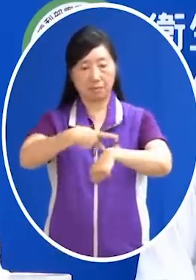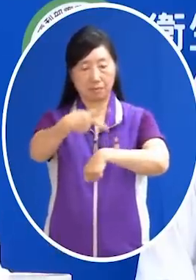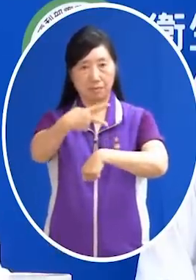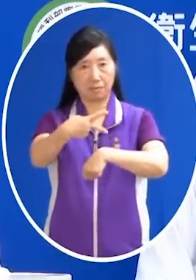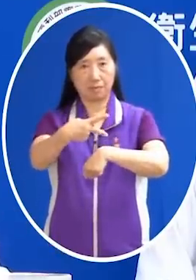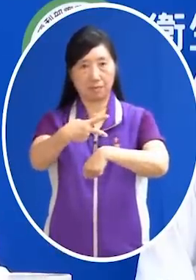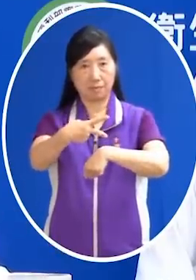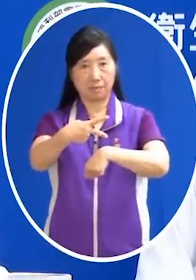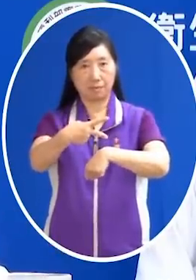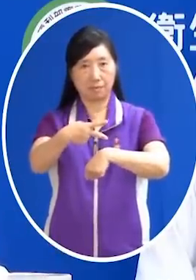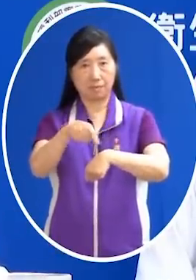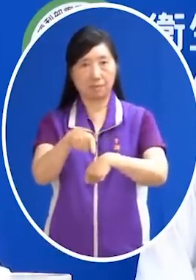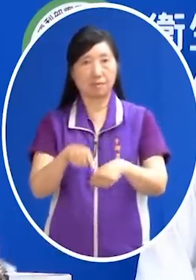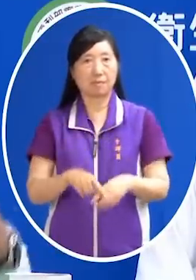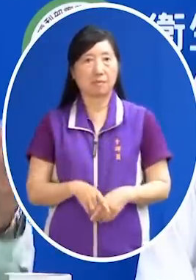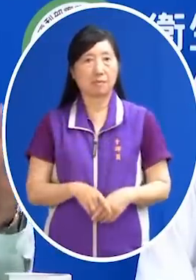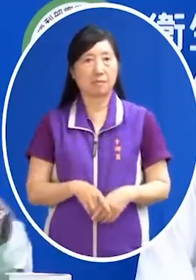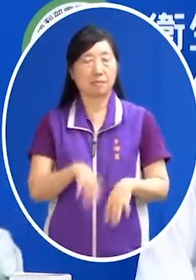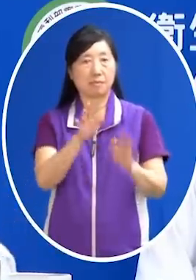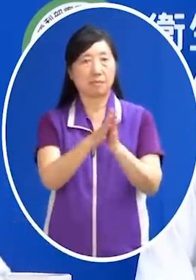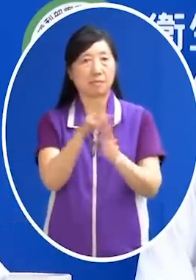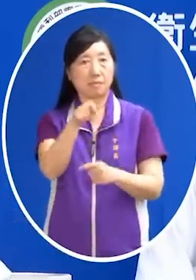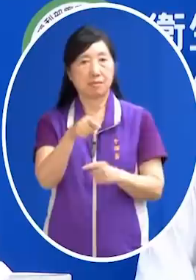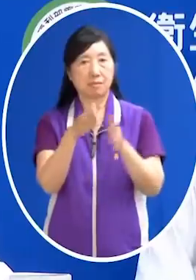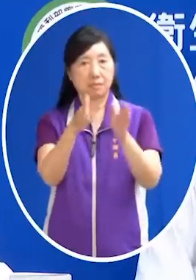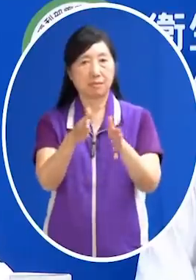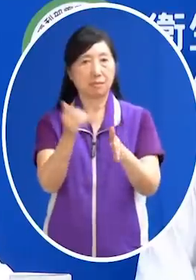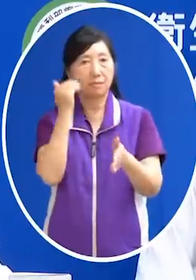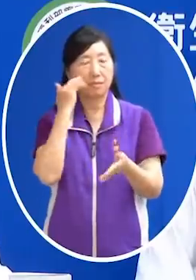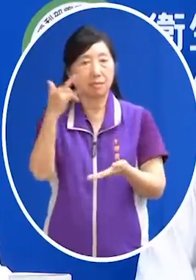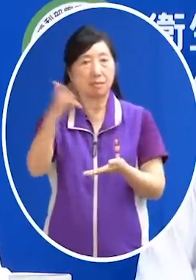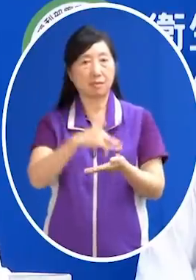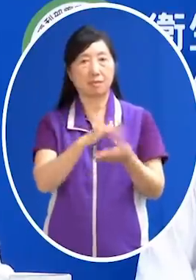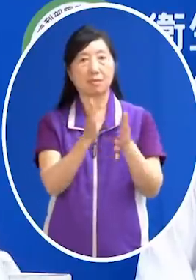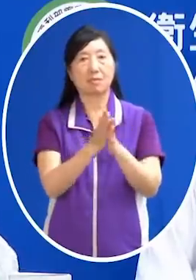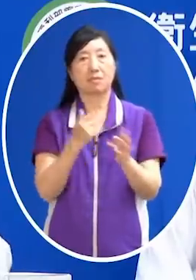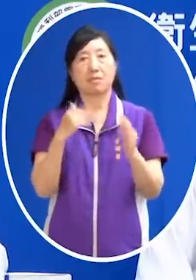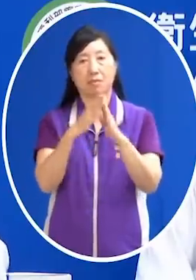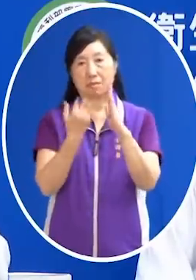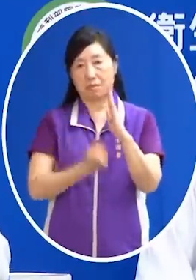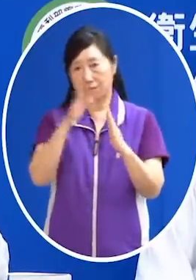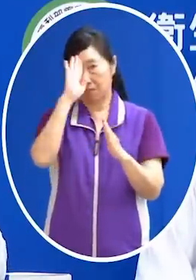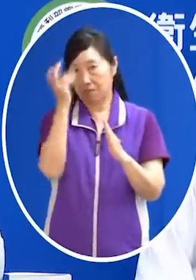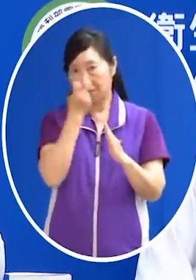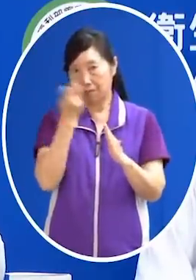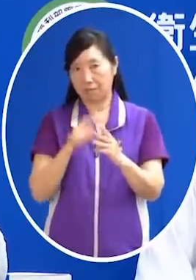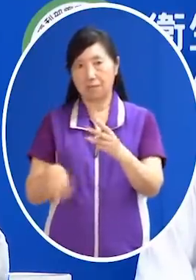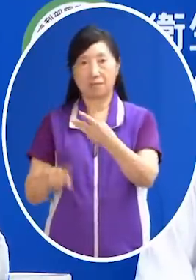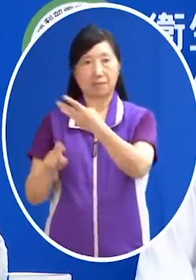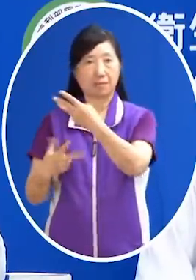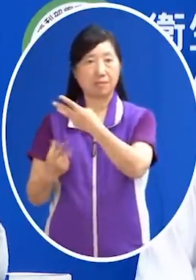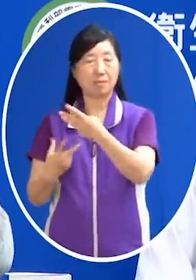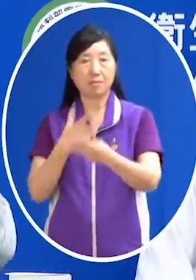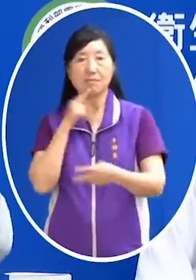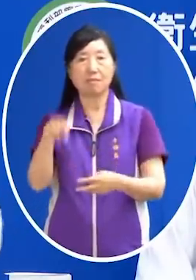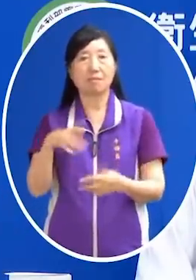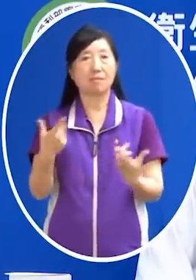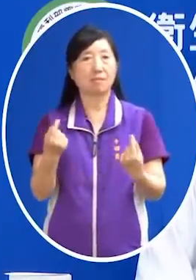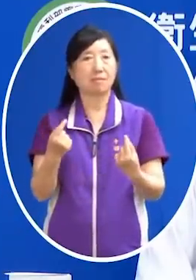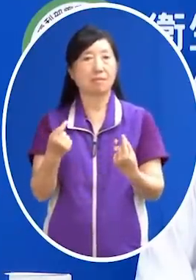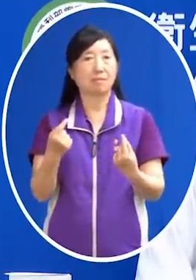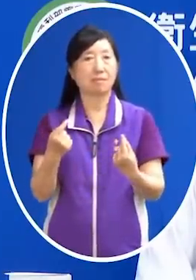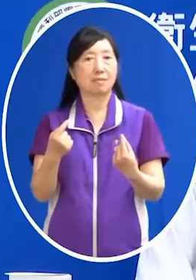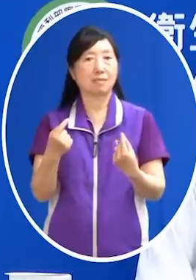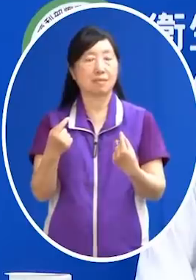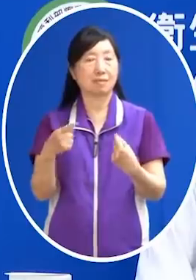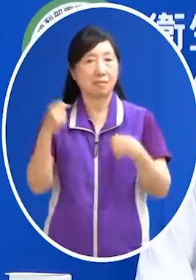就未登分飞飞机的就要做居家检疫。3月17号决定说19号凌晨开